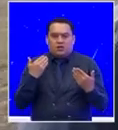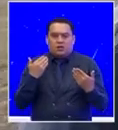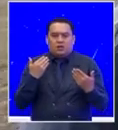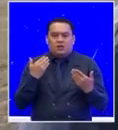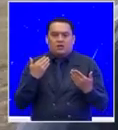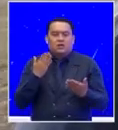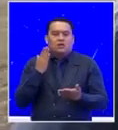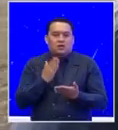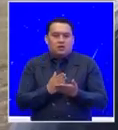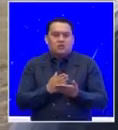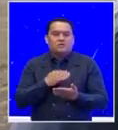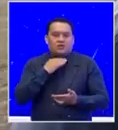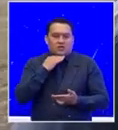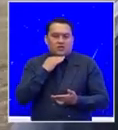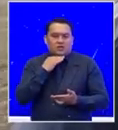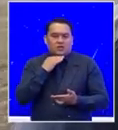достаточном количестве